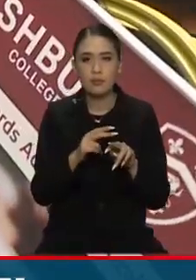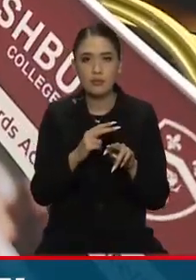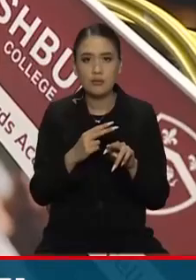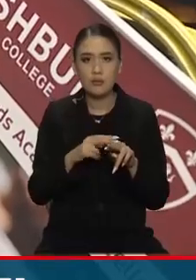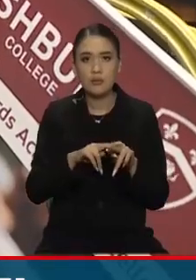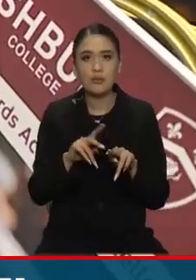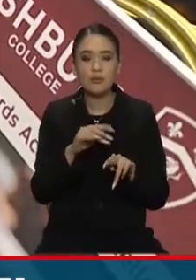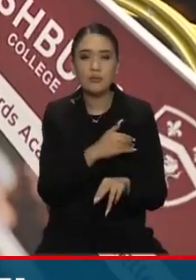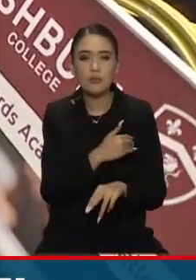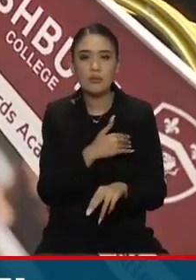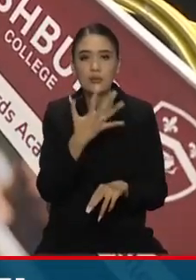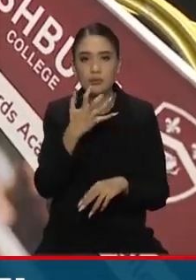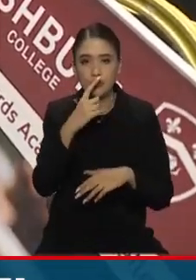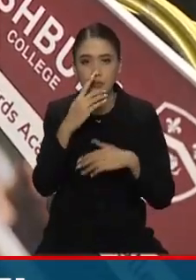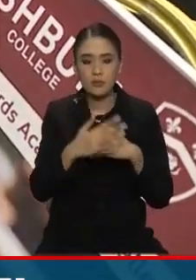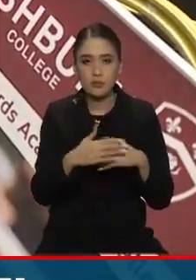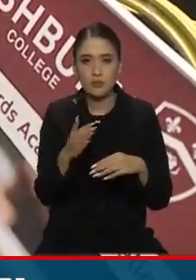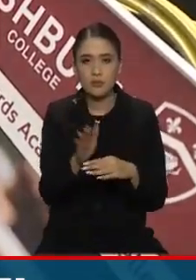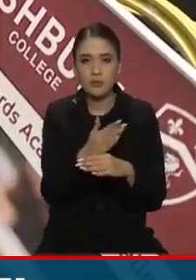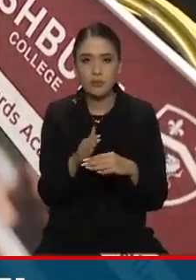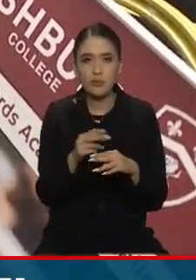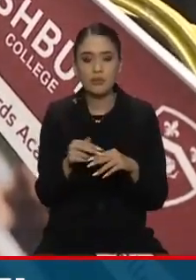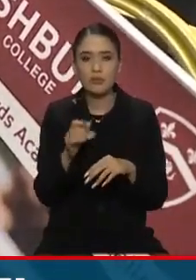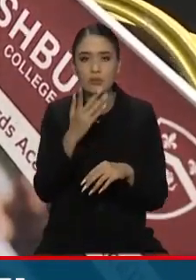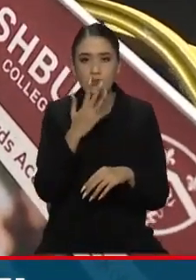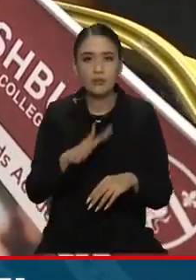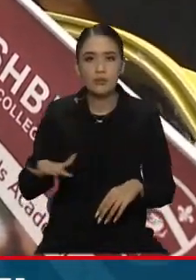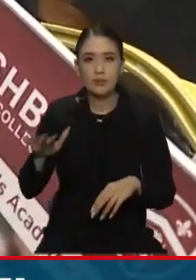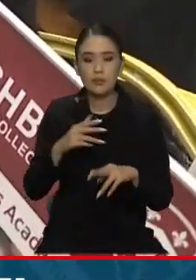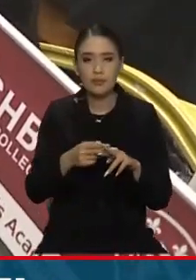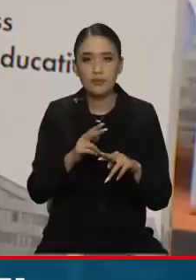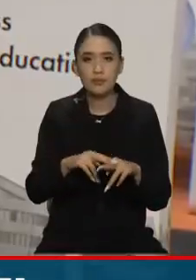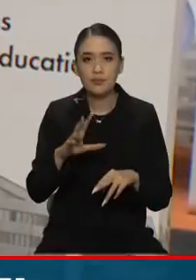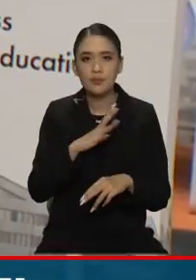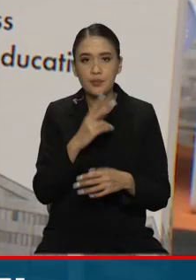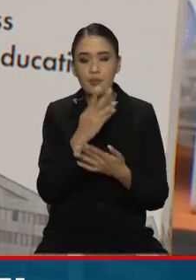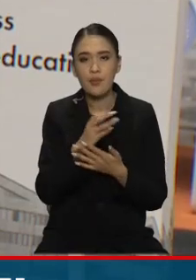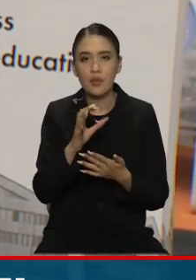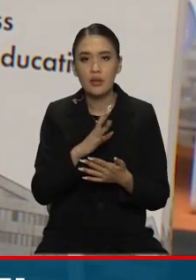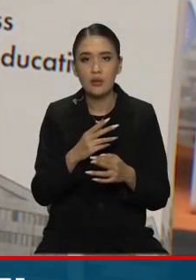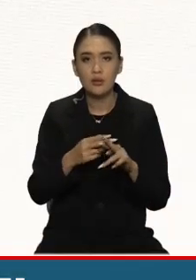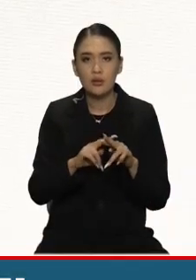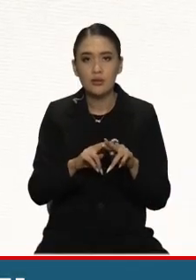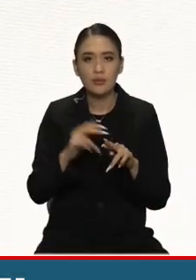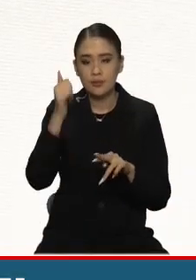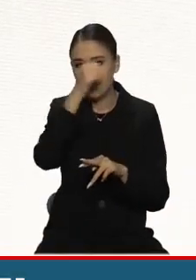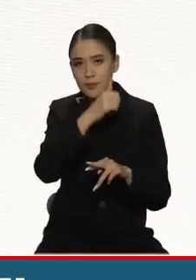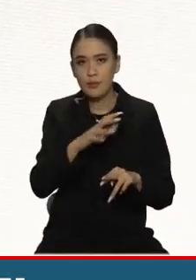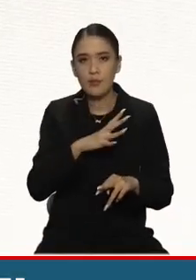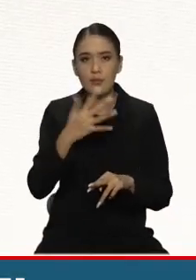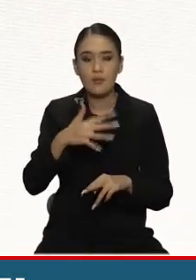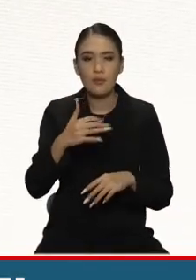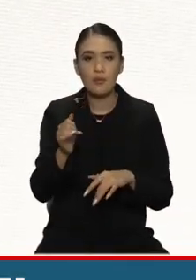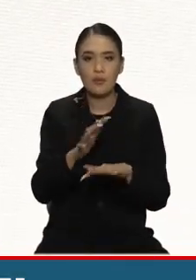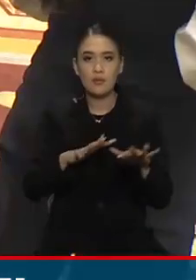білдіреді екен. Соның 500-дей іріктеліп, шетелде білімдерін шыңдауға мүмкіндік алады. Жылына бір рет өткізілетін шараға 50